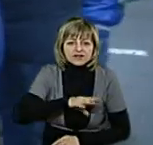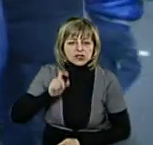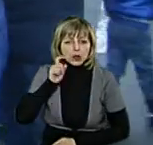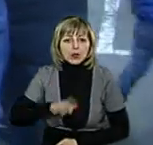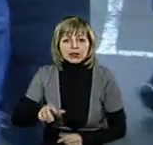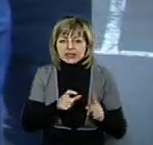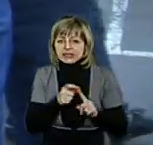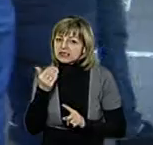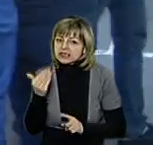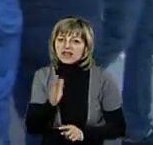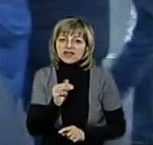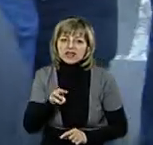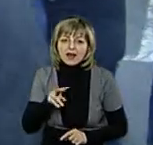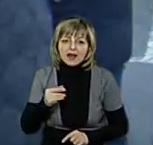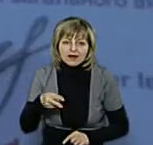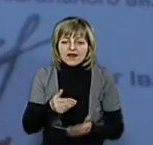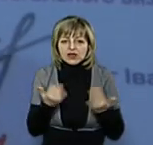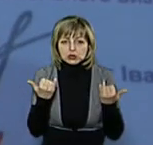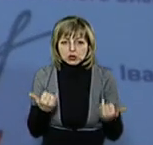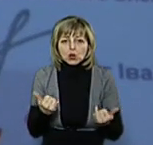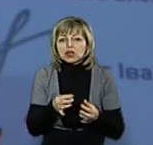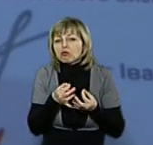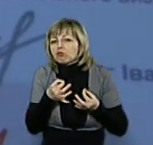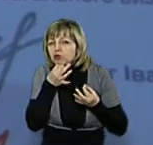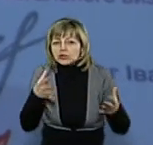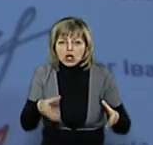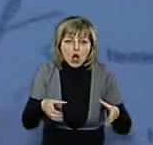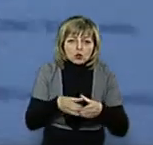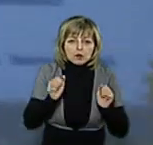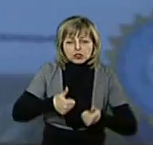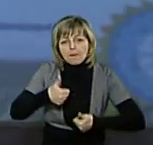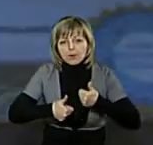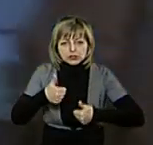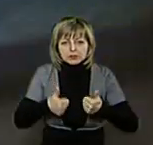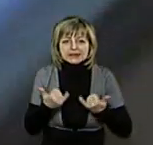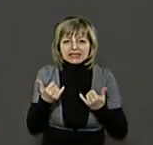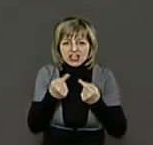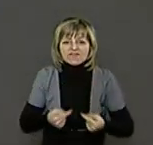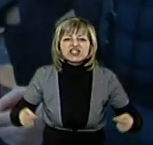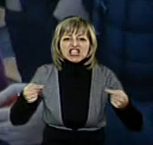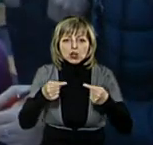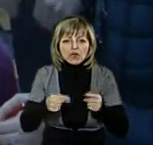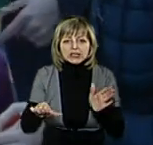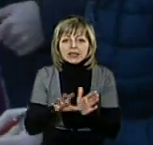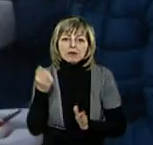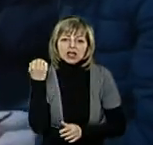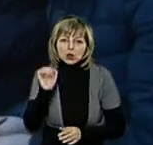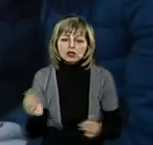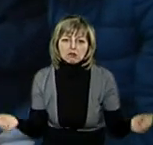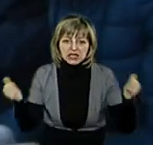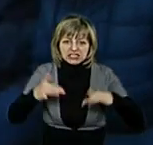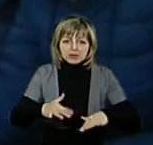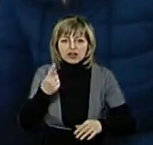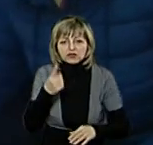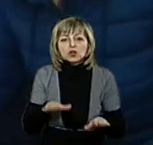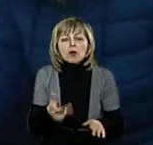України. Зі слів Віталія Іваницького, від сьогодні будь-яка громада може позмагатися з нині встановленим рекордом та зібрати у одному